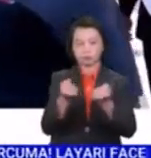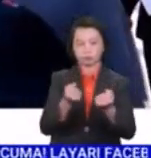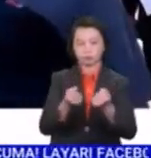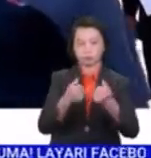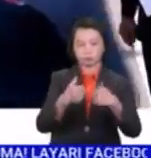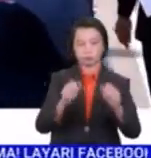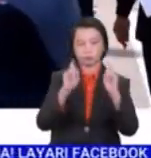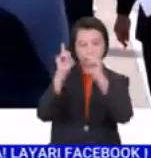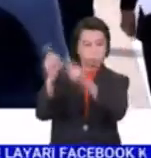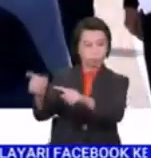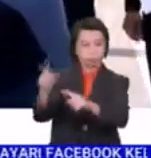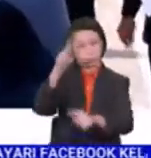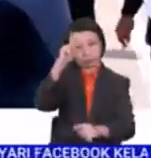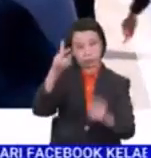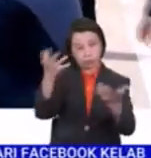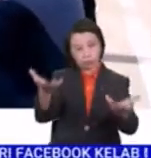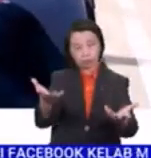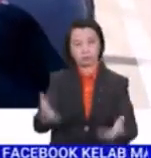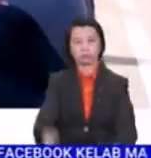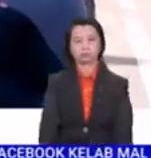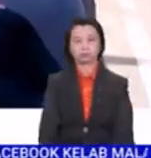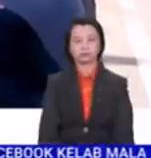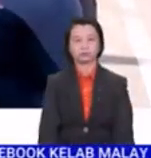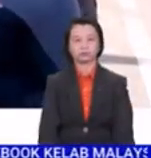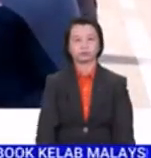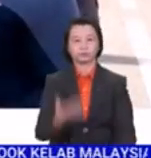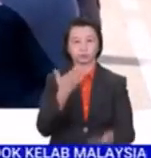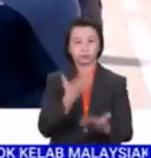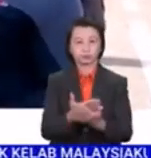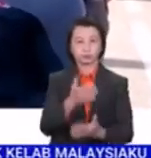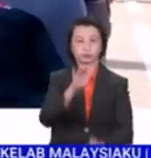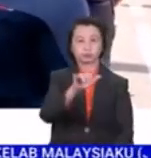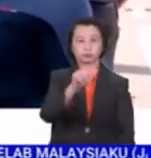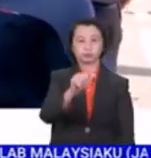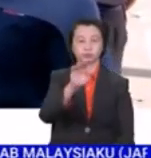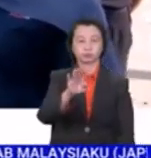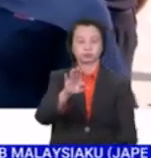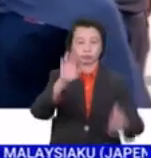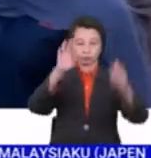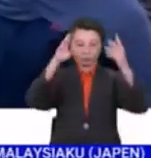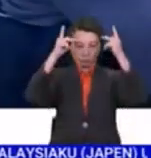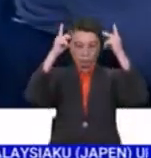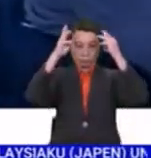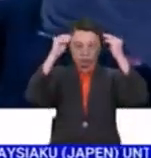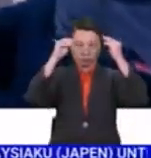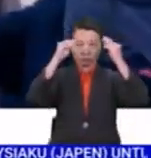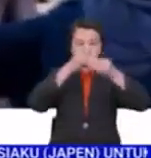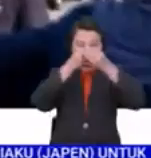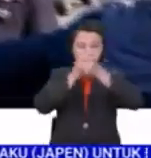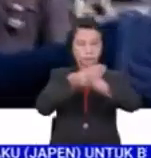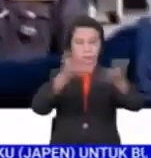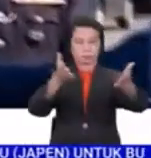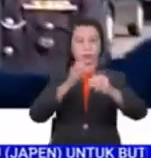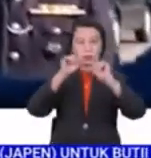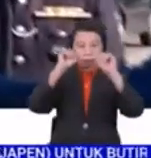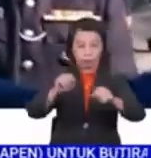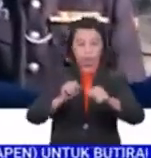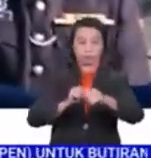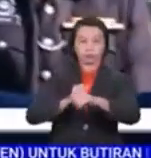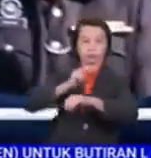memasuki Kelantan sebaik saja ya mabrur mabrur menteri mengumumkannya programkan er entah